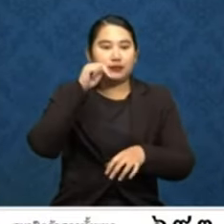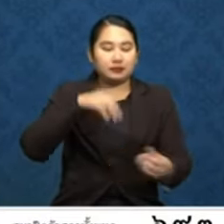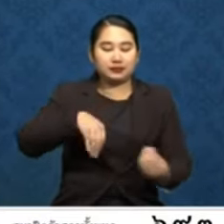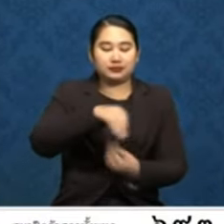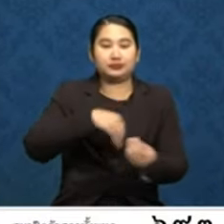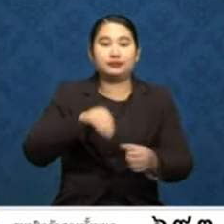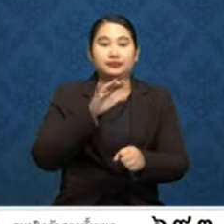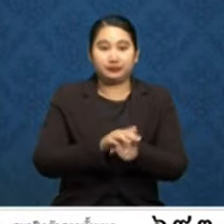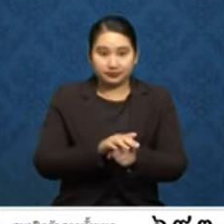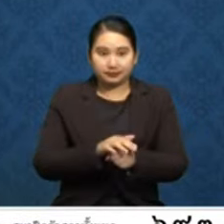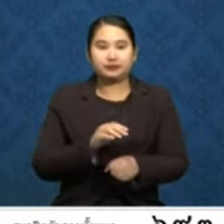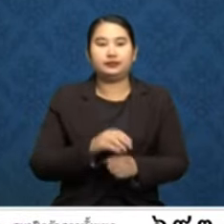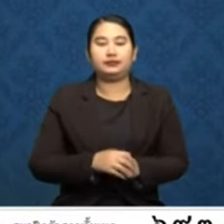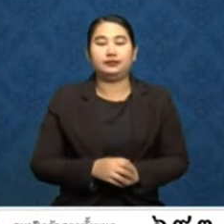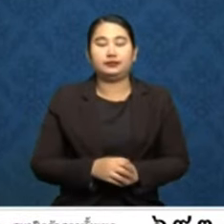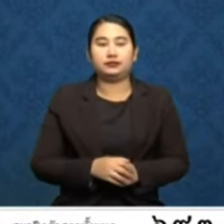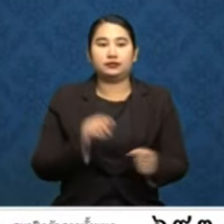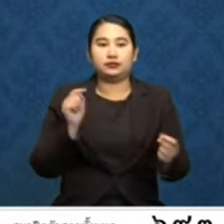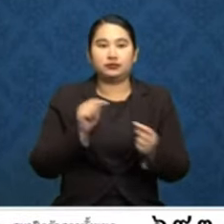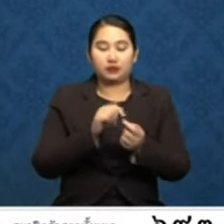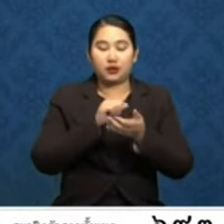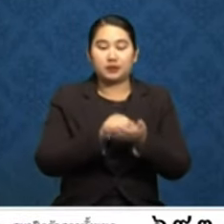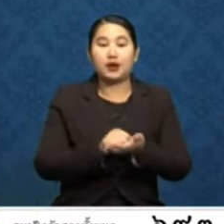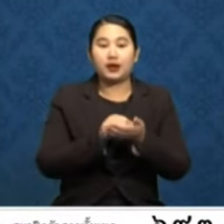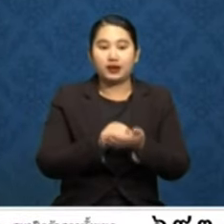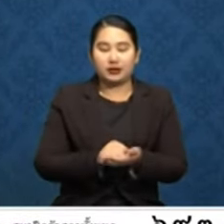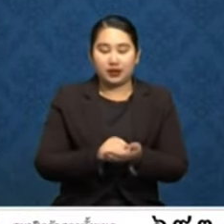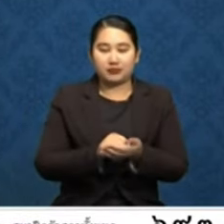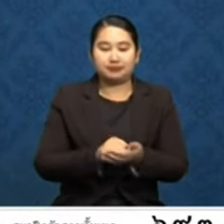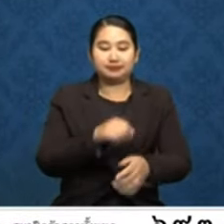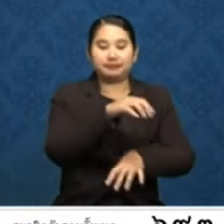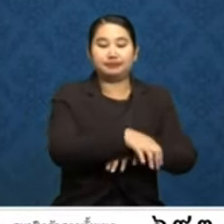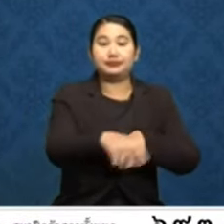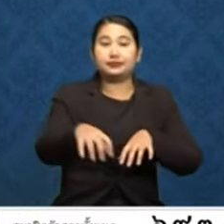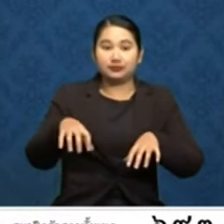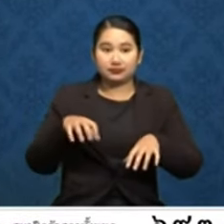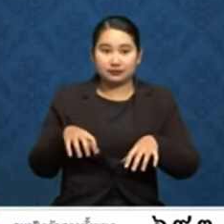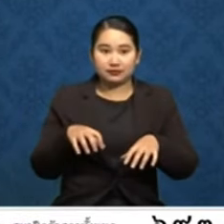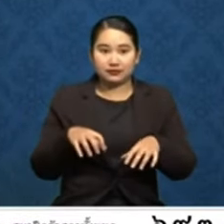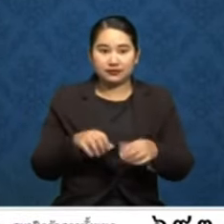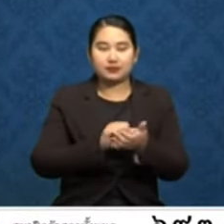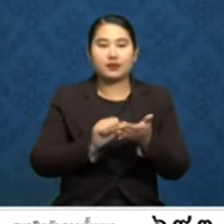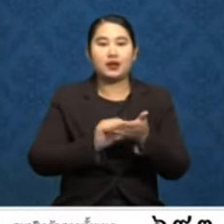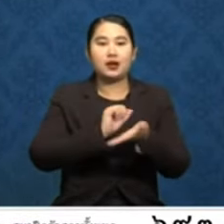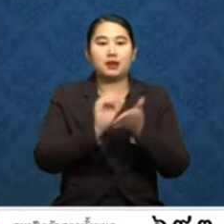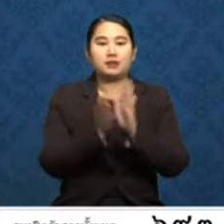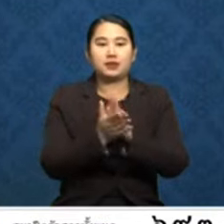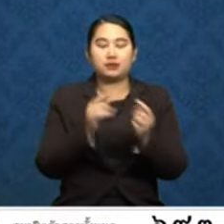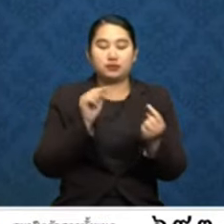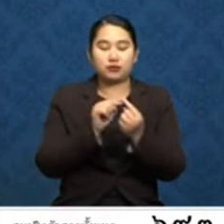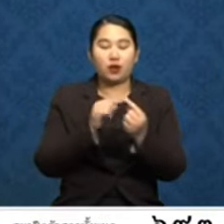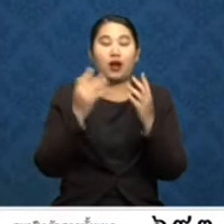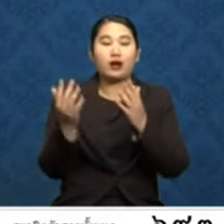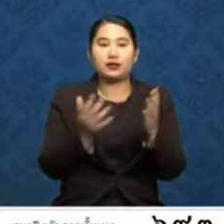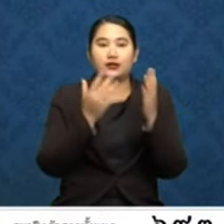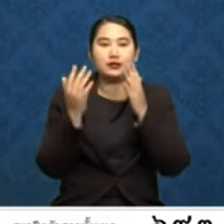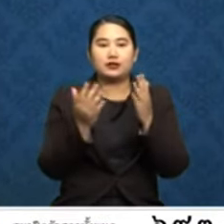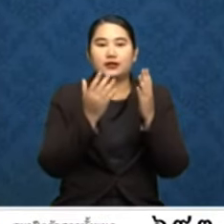อต่อความต้องการเพื่อรองรับการเติบโตของเมืองและการเปลี่ยนแปลงของสภาพภูมิอากา